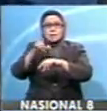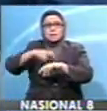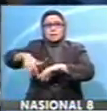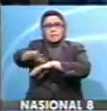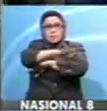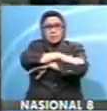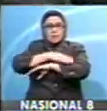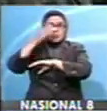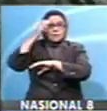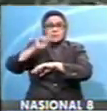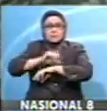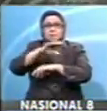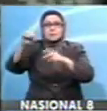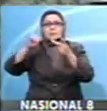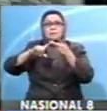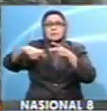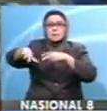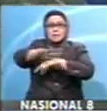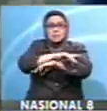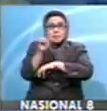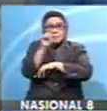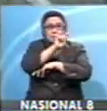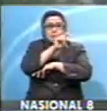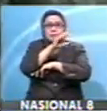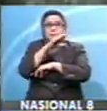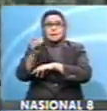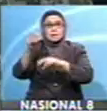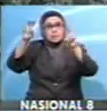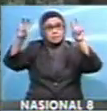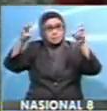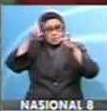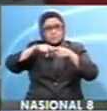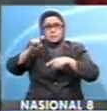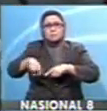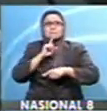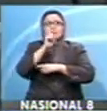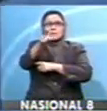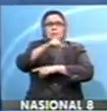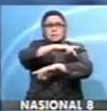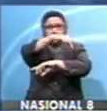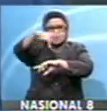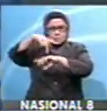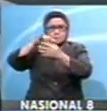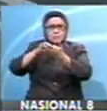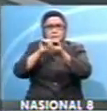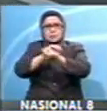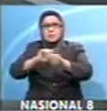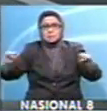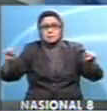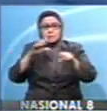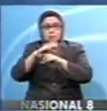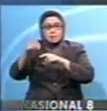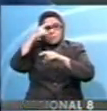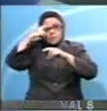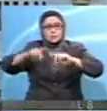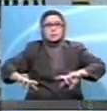konteks ini ia bertujuan memastikan pangkalan ini selamat rancangan itu merupakan sebahagian daripada usaha untuk menaik taraf pangkalan